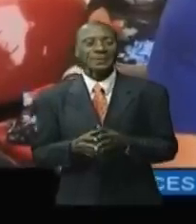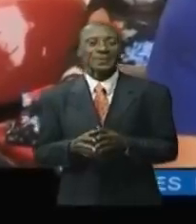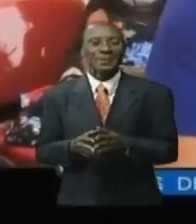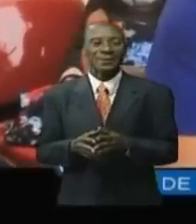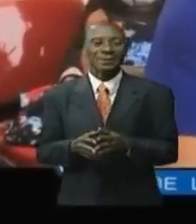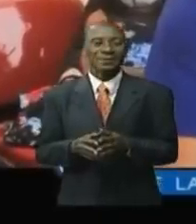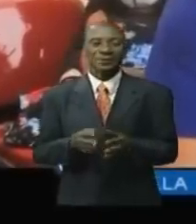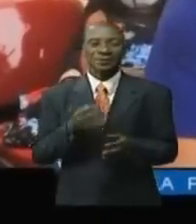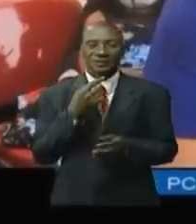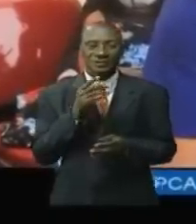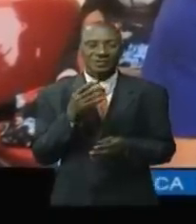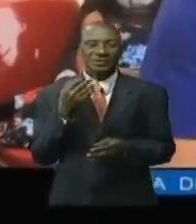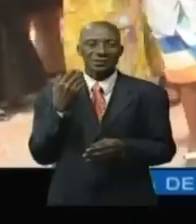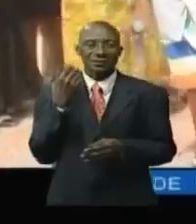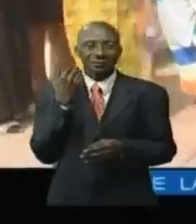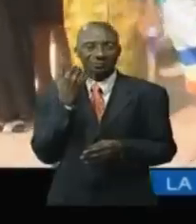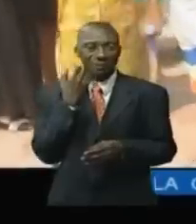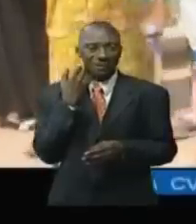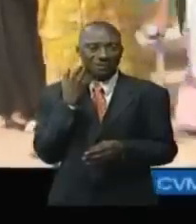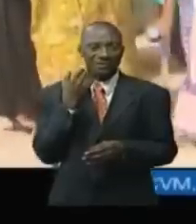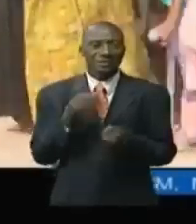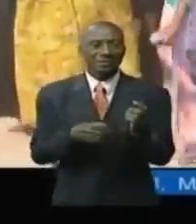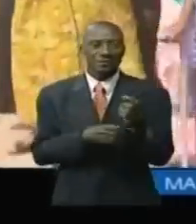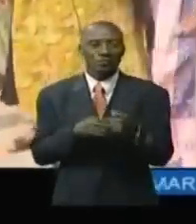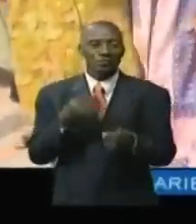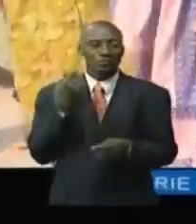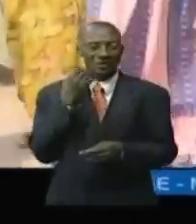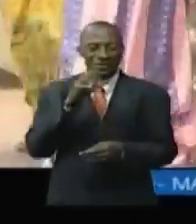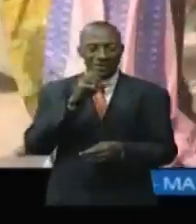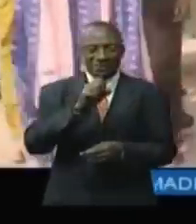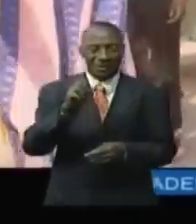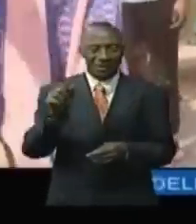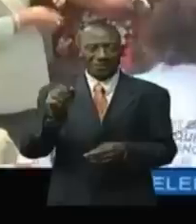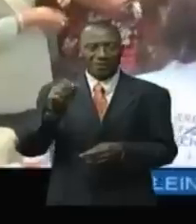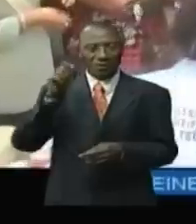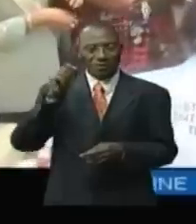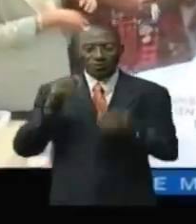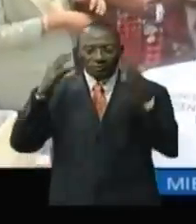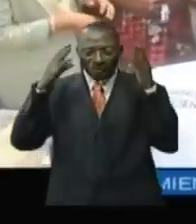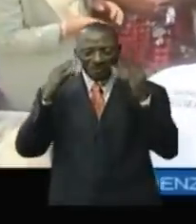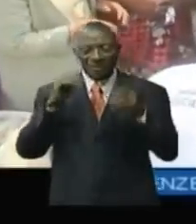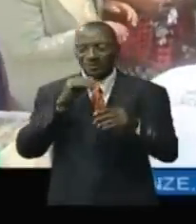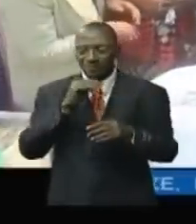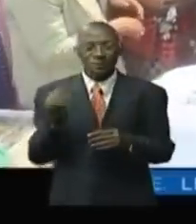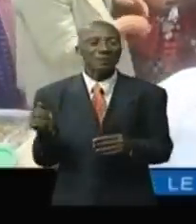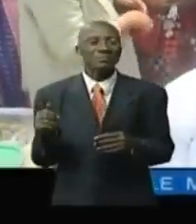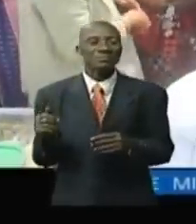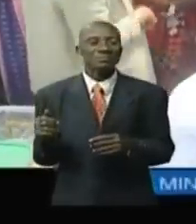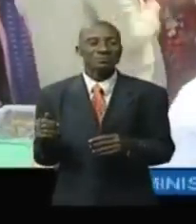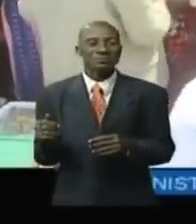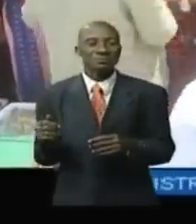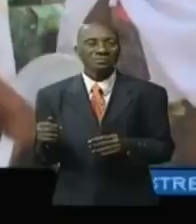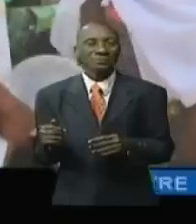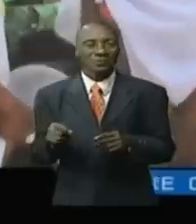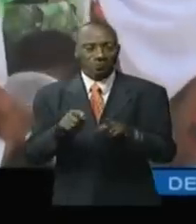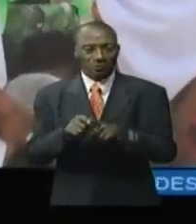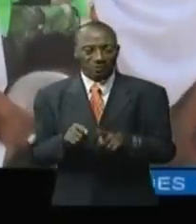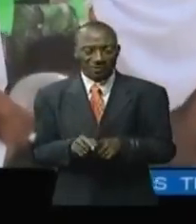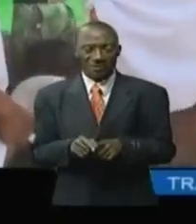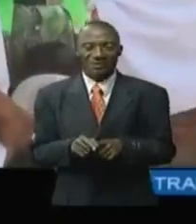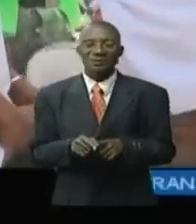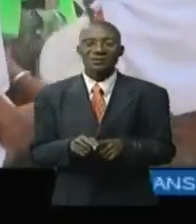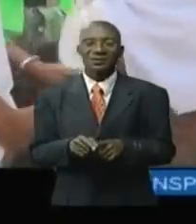les drépanocytaires ne doivent pas faire l'objet d'une marginalisation quelconque. Il a ainsi offert un repas des cœurs à tous